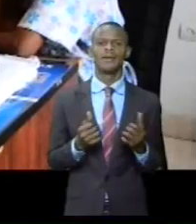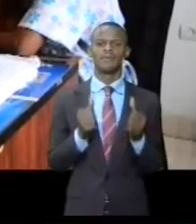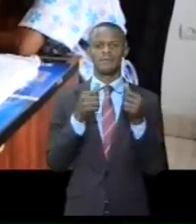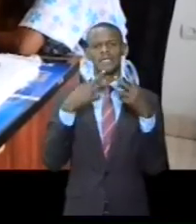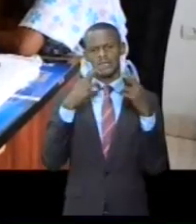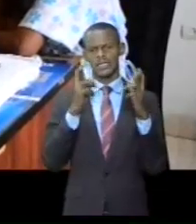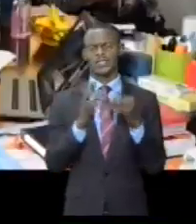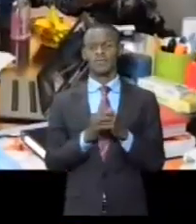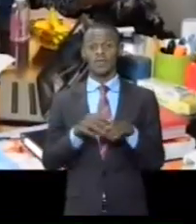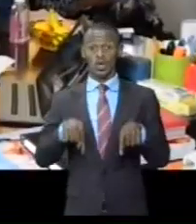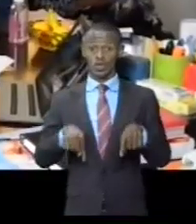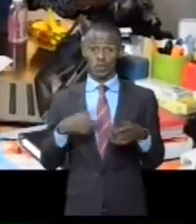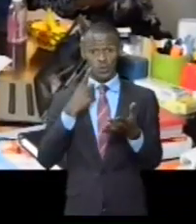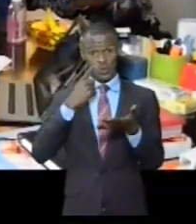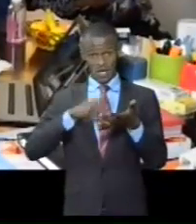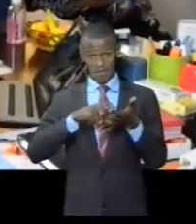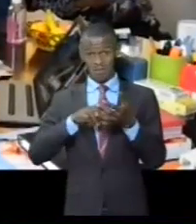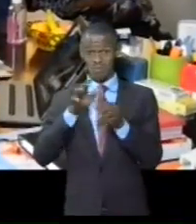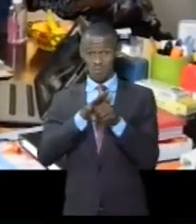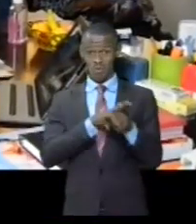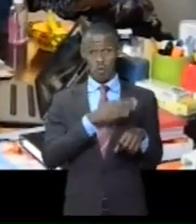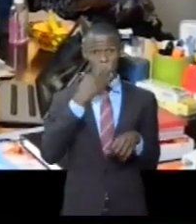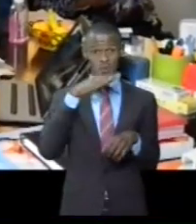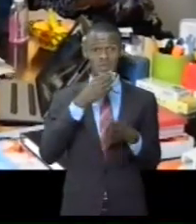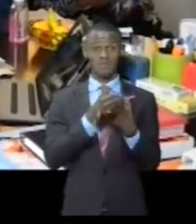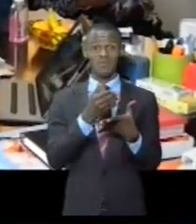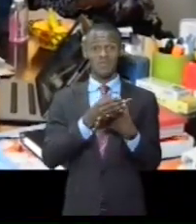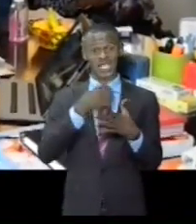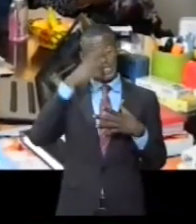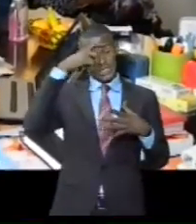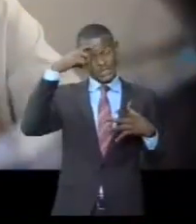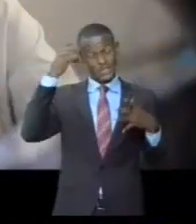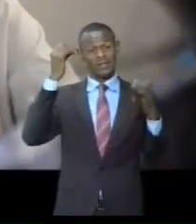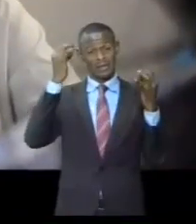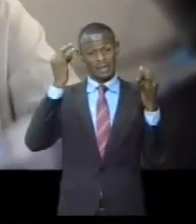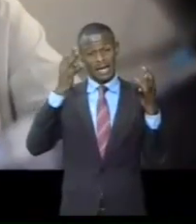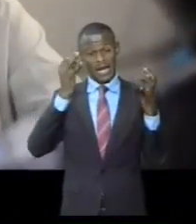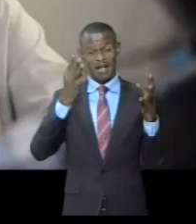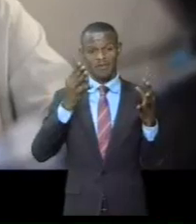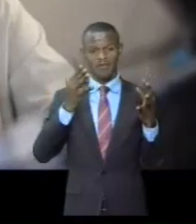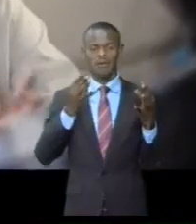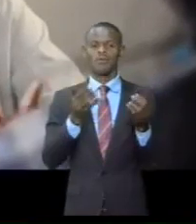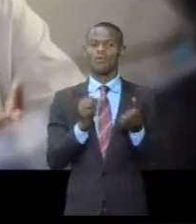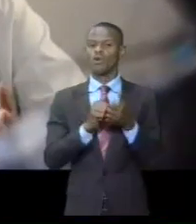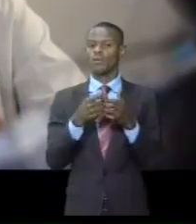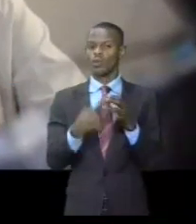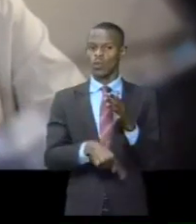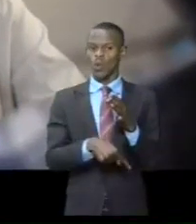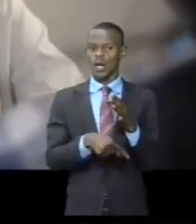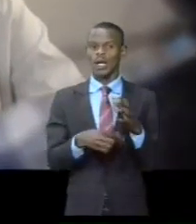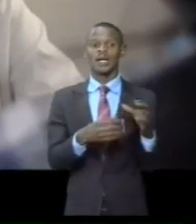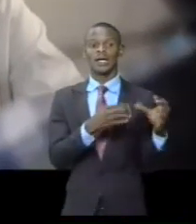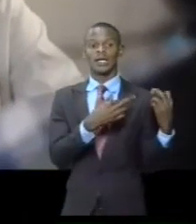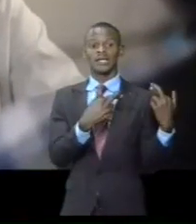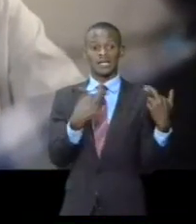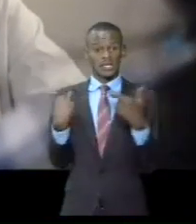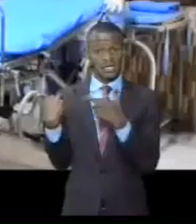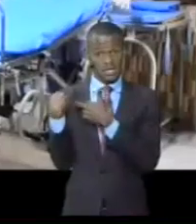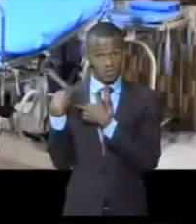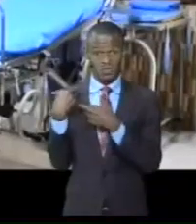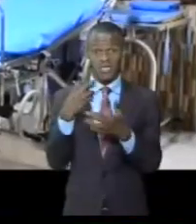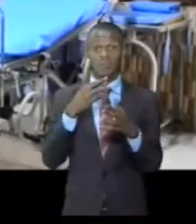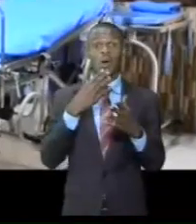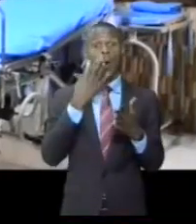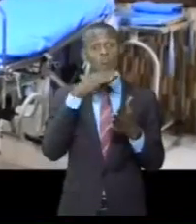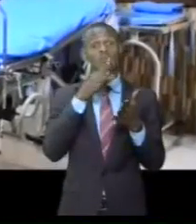le constat est que la plupart des polycliniques privées sont l'œuvre des médecins des hôpitaux publics qui orientent les malades vers leur cabinet privé